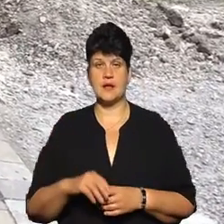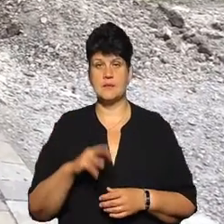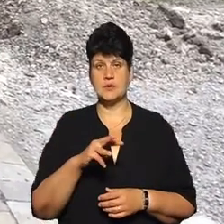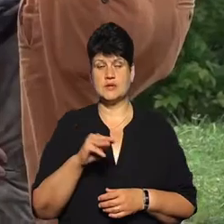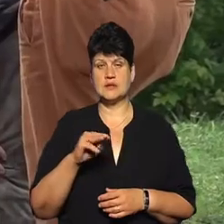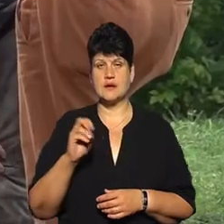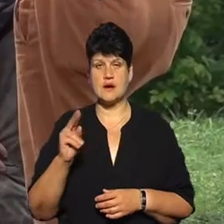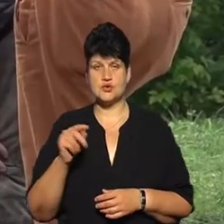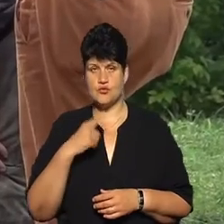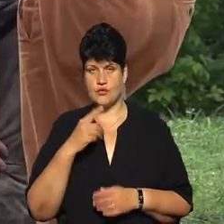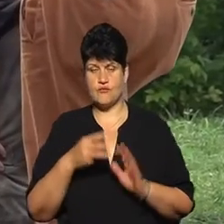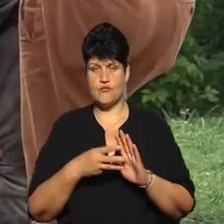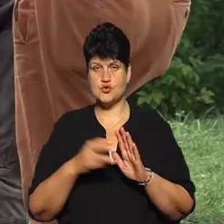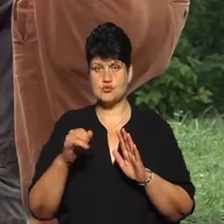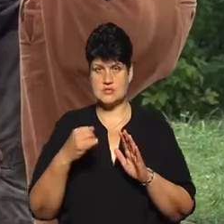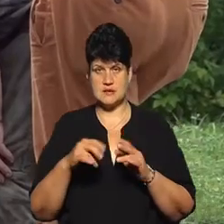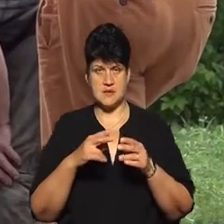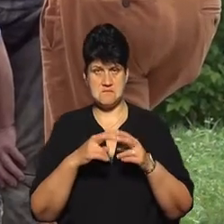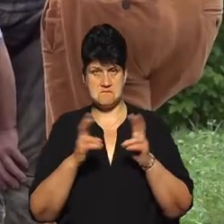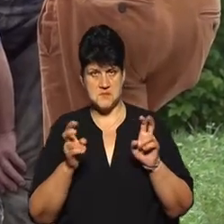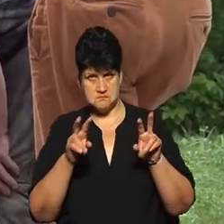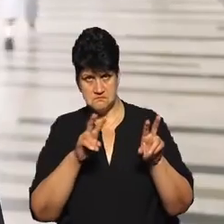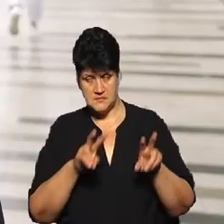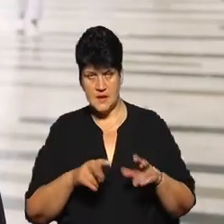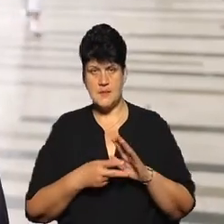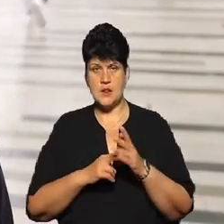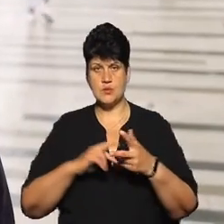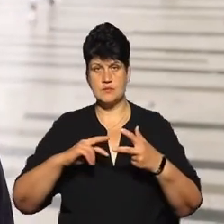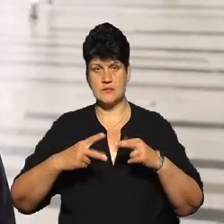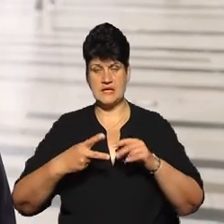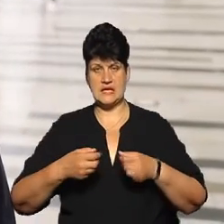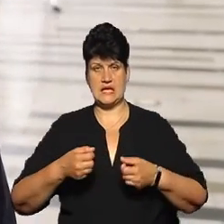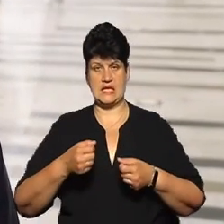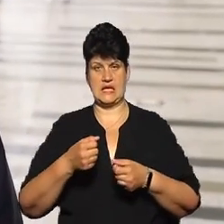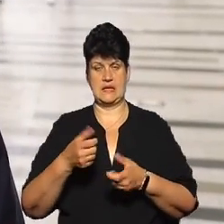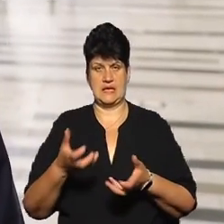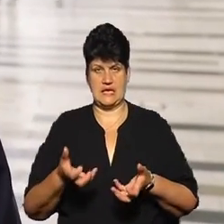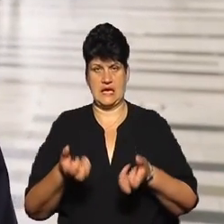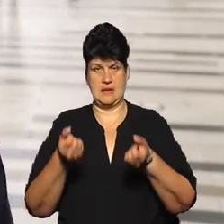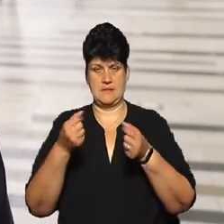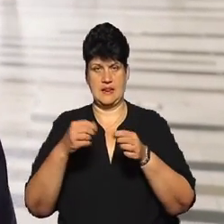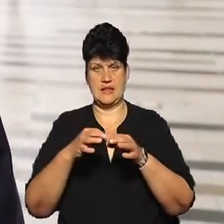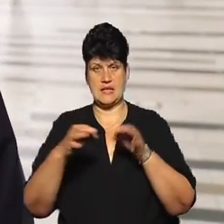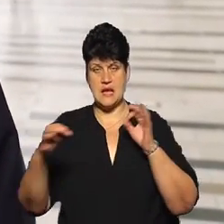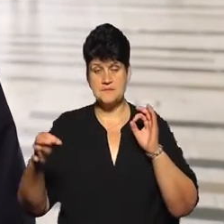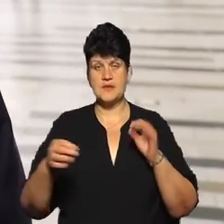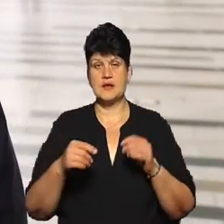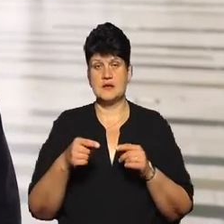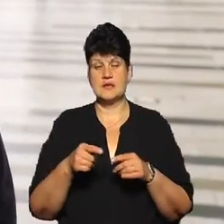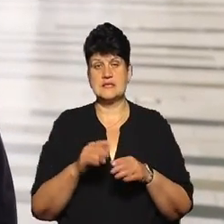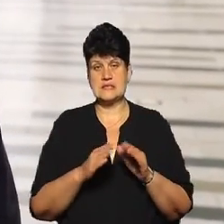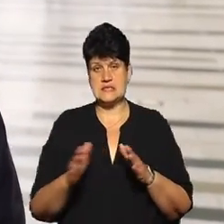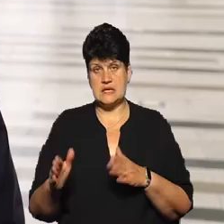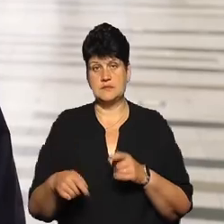8 серпня міст обстежили, планують замінити кріплення. Натяжна система даного моста вийшла з ладу